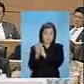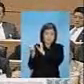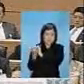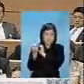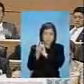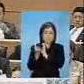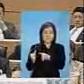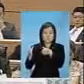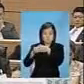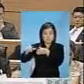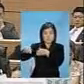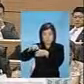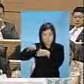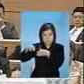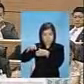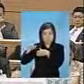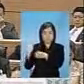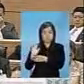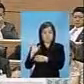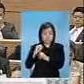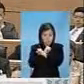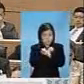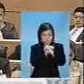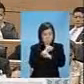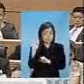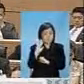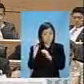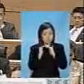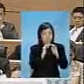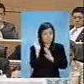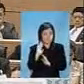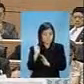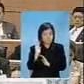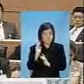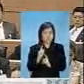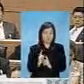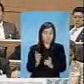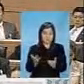คนพวกนี้เราไม่ต้องคุ้มครองสิทธิเขาหรืออย่างไร